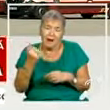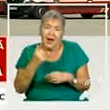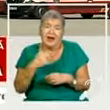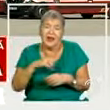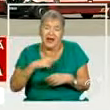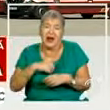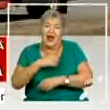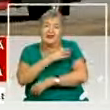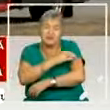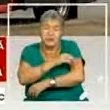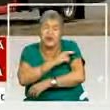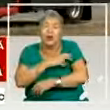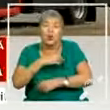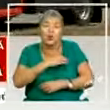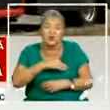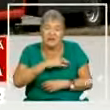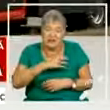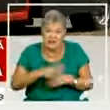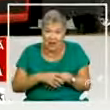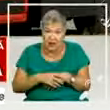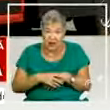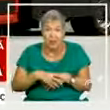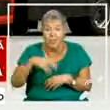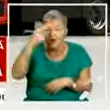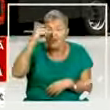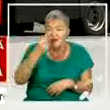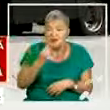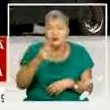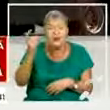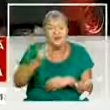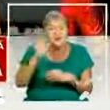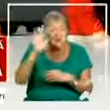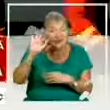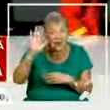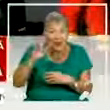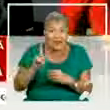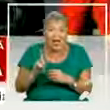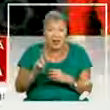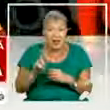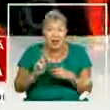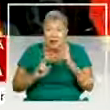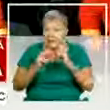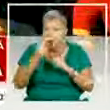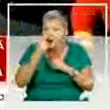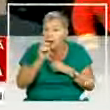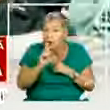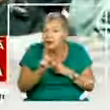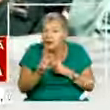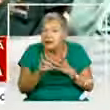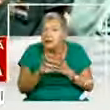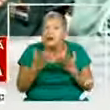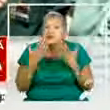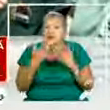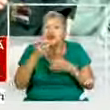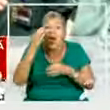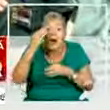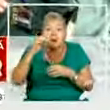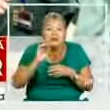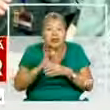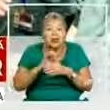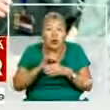Spitalul Universitar. Vești bune vin din străinătate, dacă e să ne uităm la ce anunță